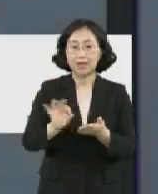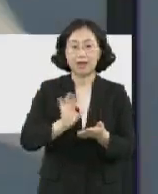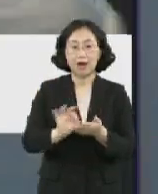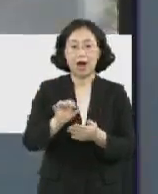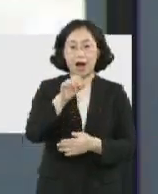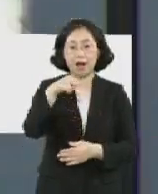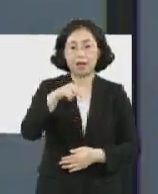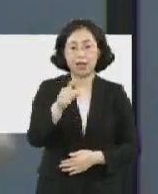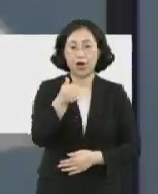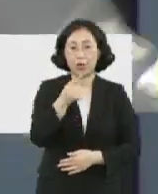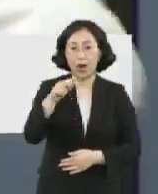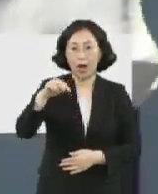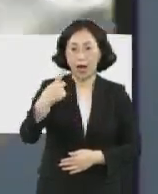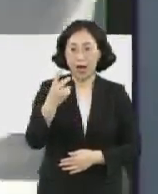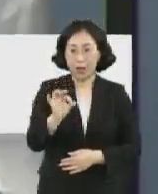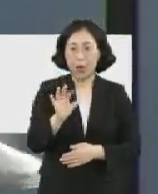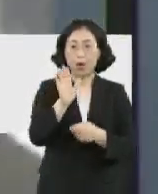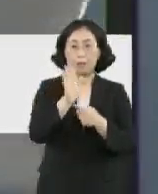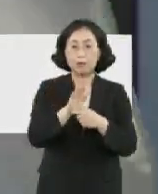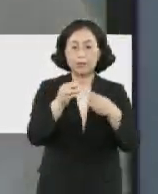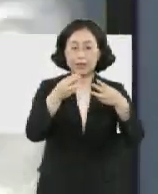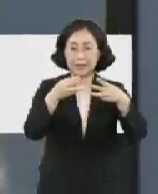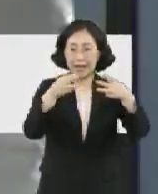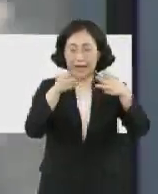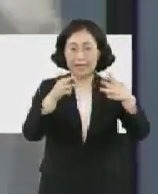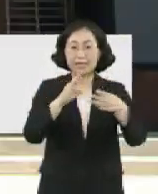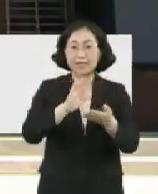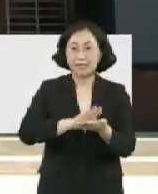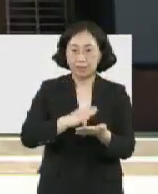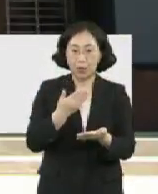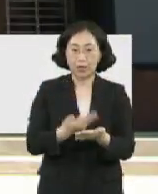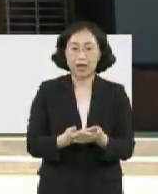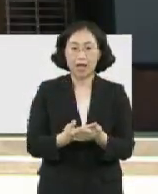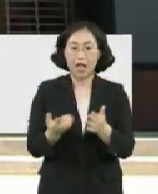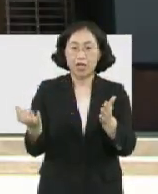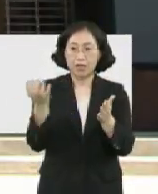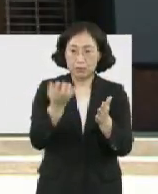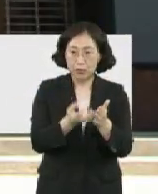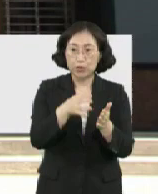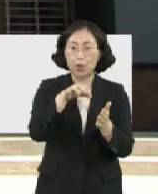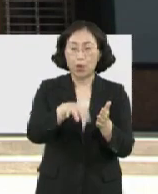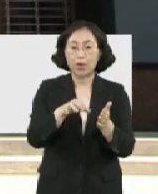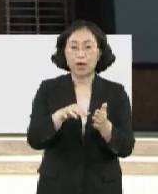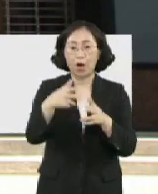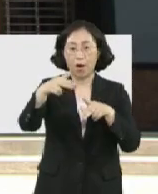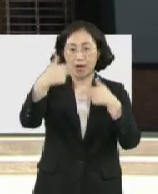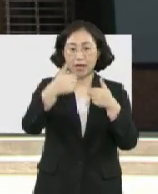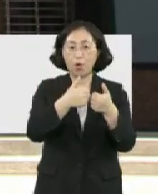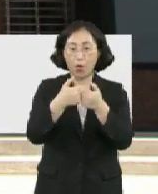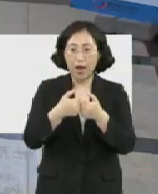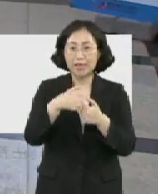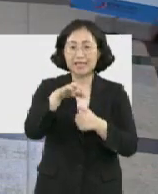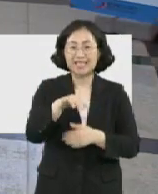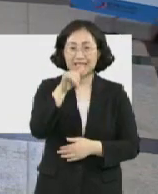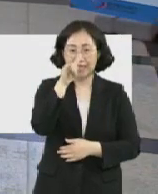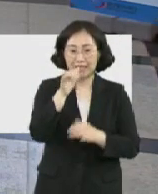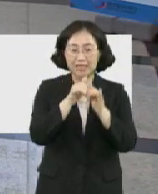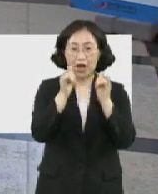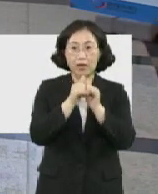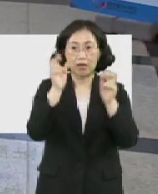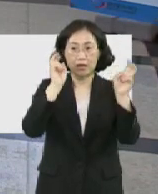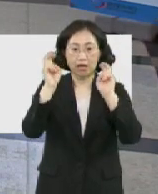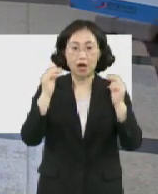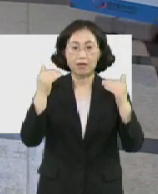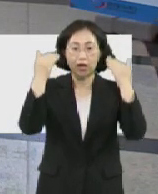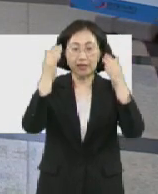선화동 대전테크노파크 본부 3개 층을 리모델링의 입주 공간과 화상 회의실 등을 갖춘 사회적기업